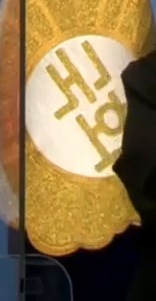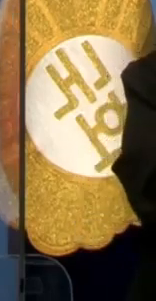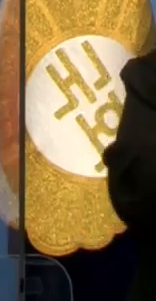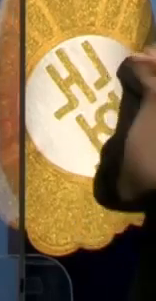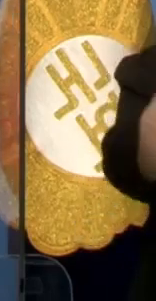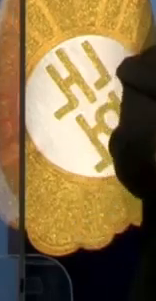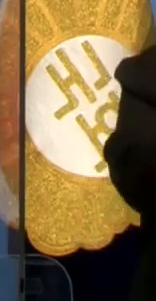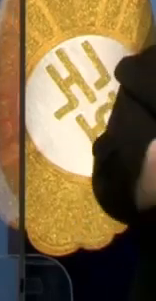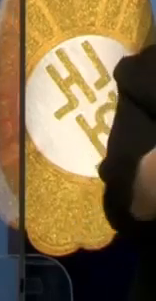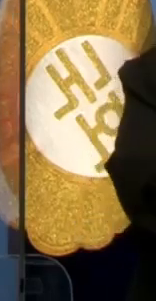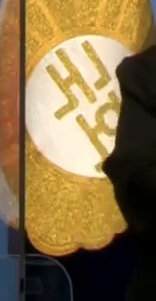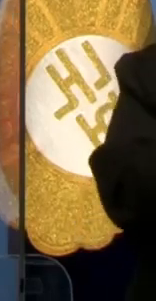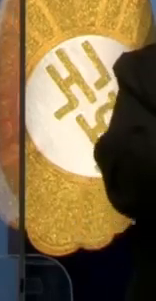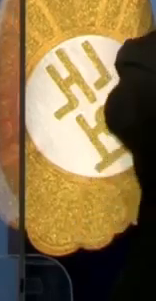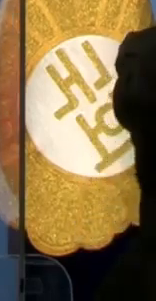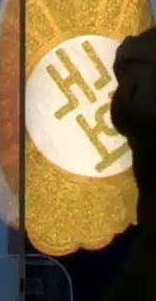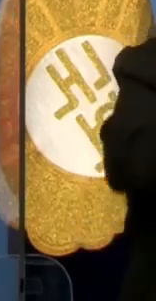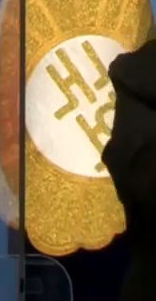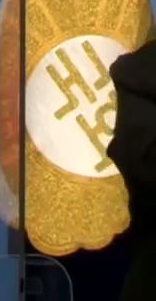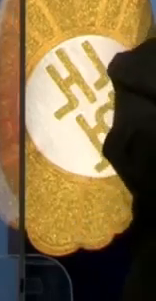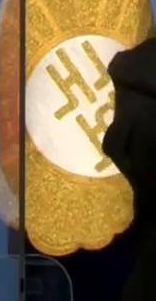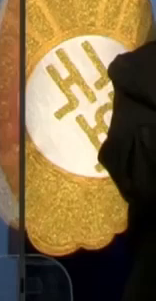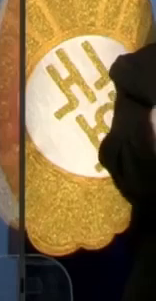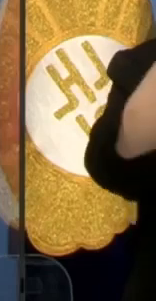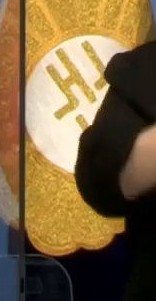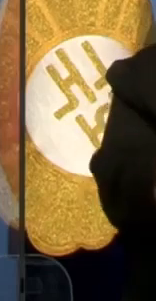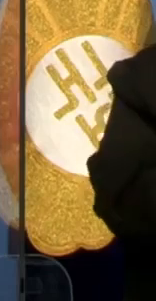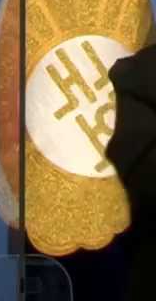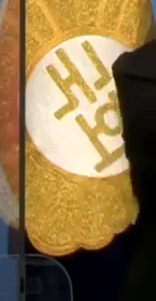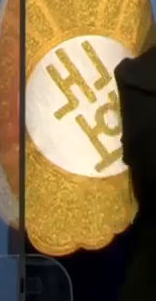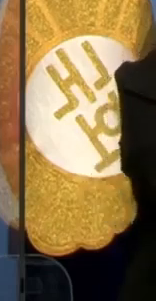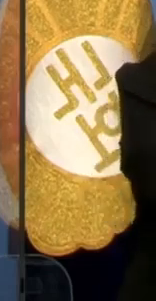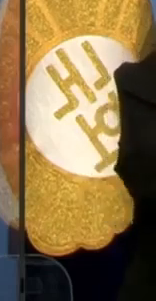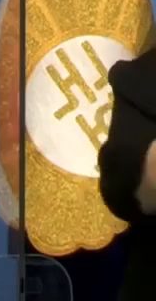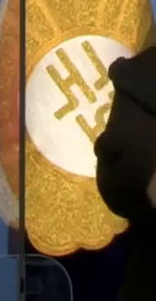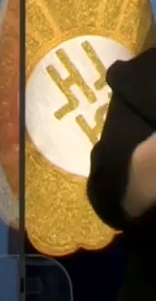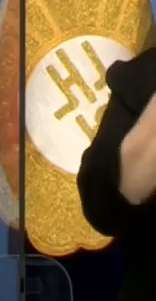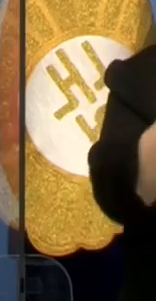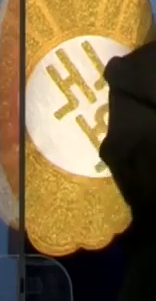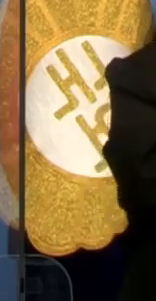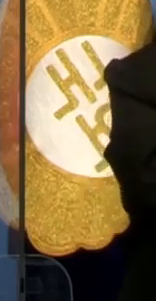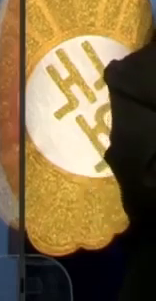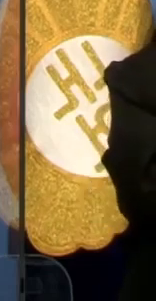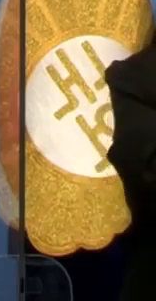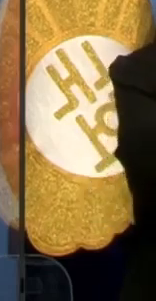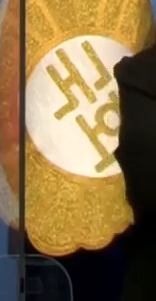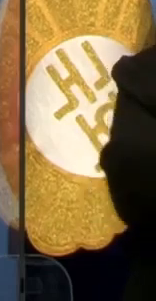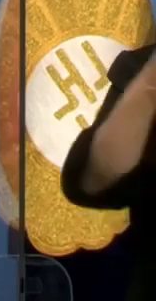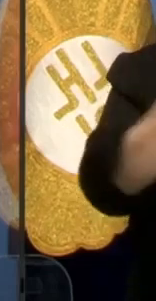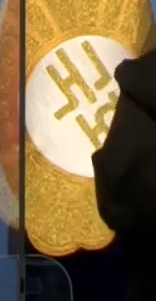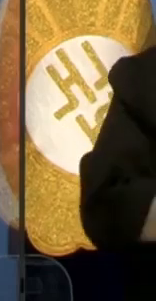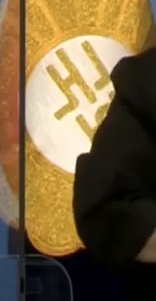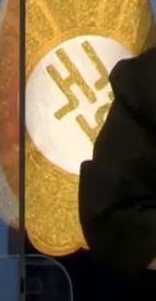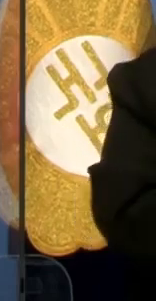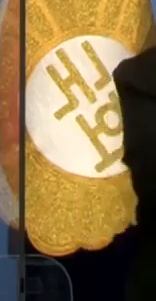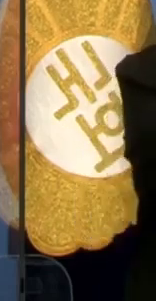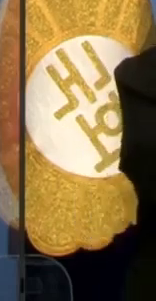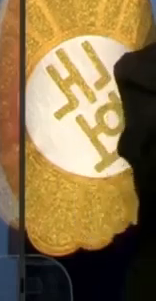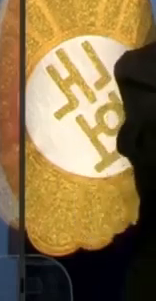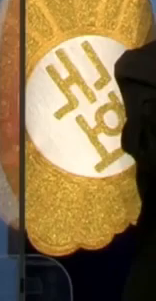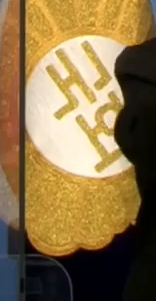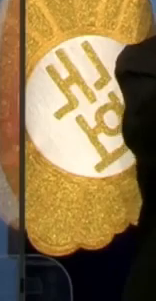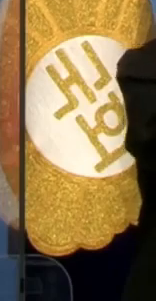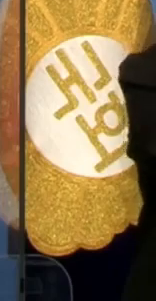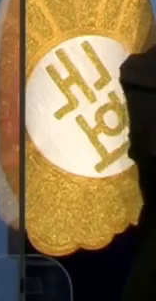아무런 당직도 없이 평당원으로 입당하셨습니다. 국민의힘 당원의 한 사람으로서 최 전 원장께서 내린